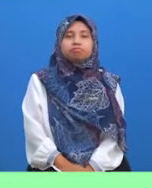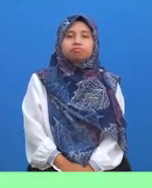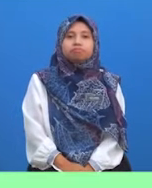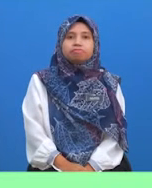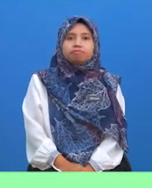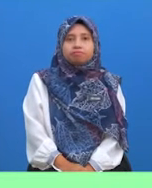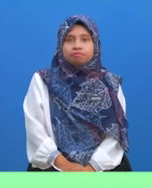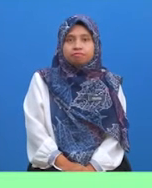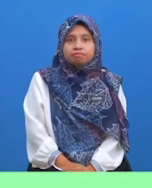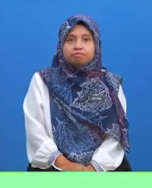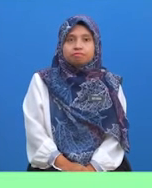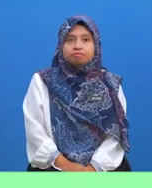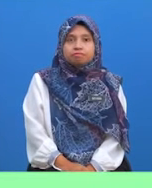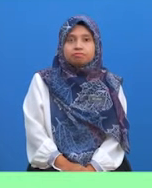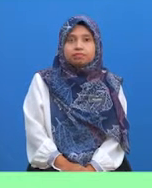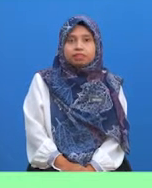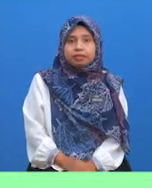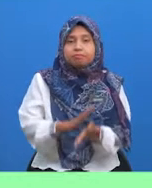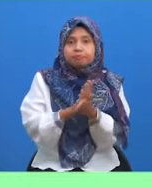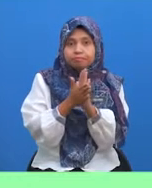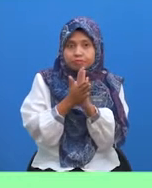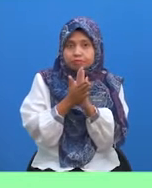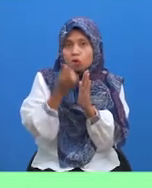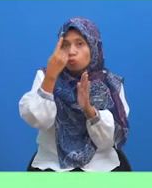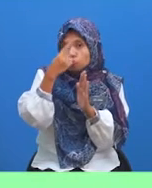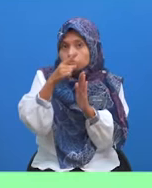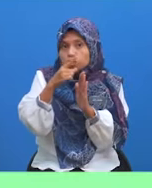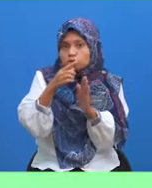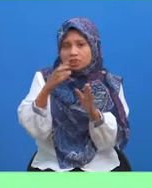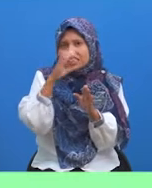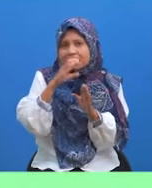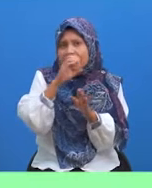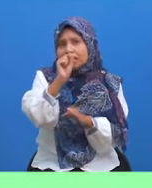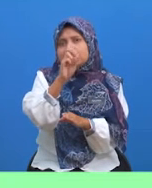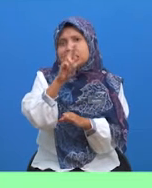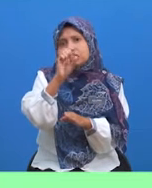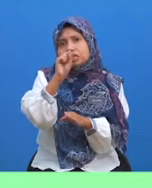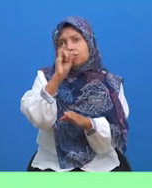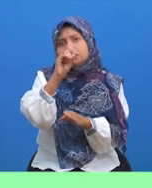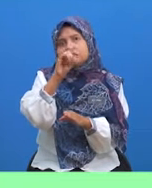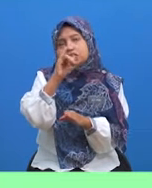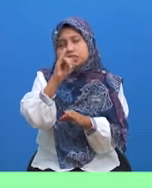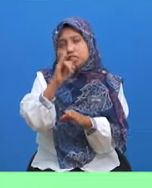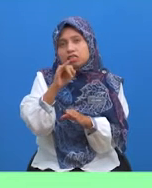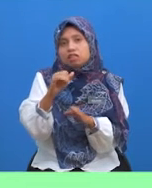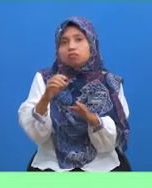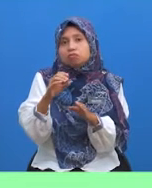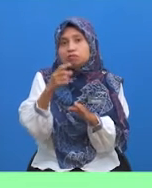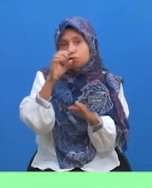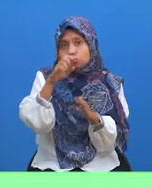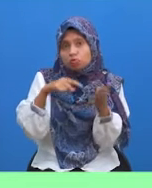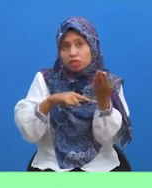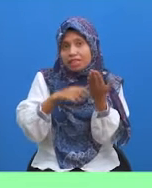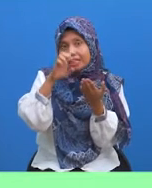tip disini untuk mencari subsidi yang dinikmati oleh pengguna muda TNI satu kegarisan yg